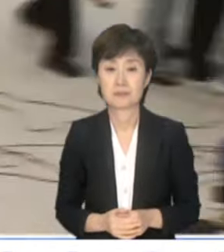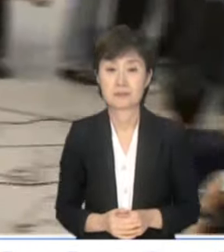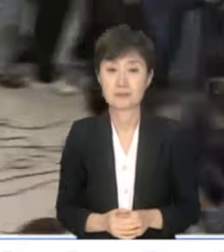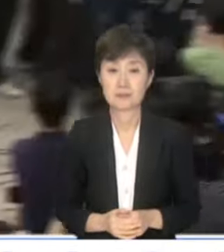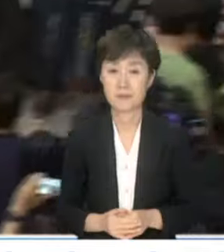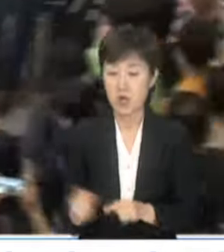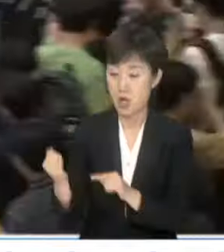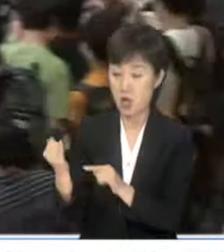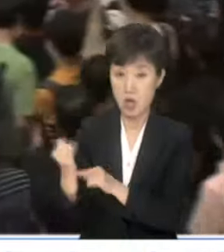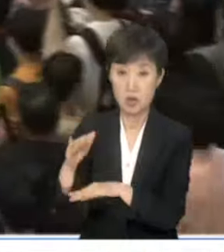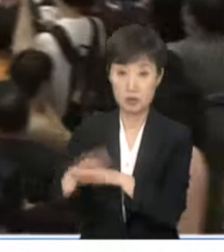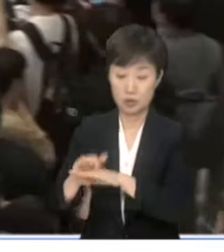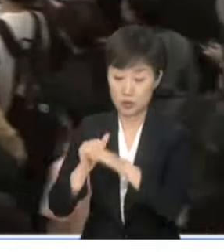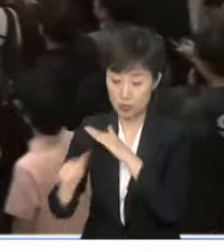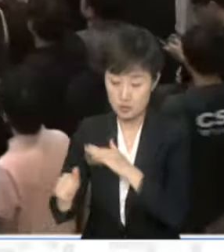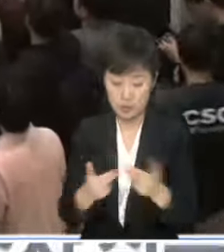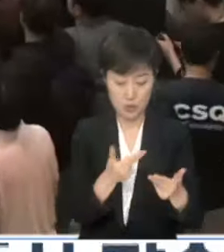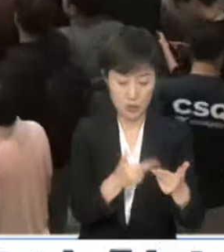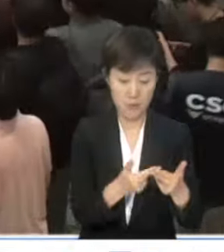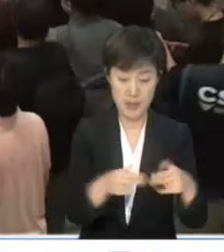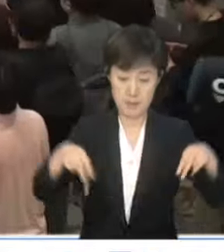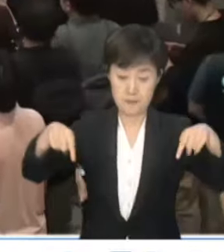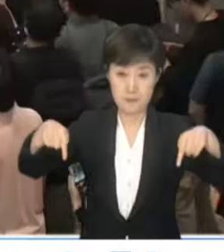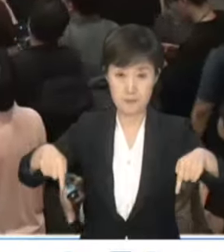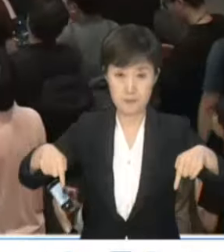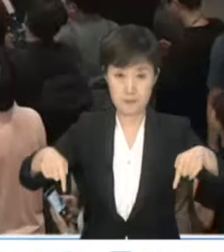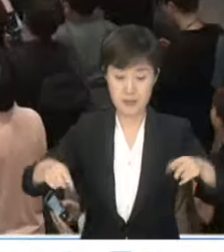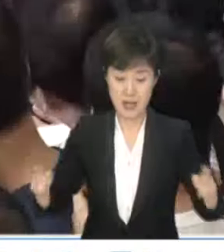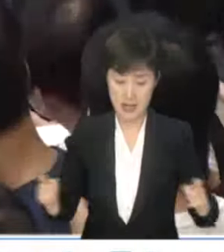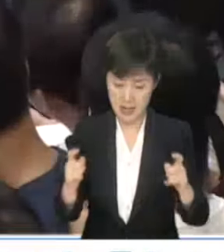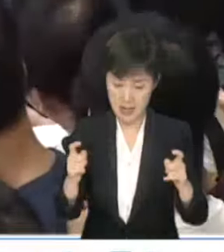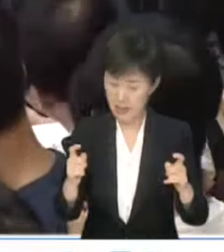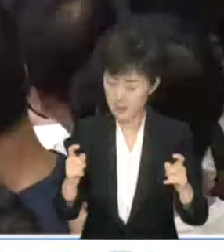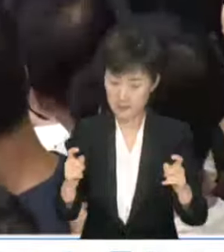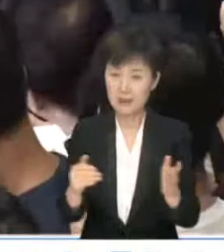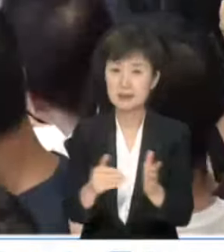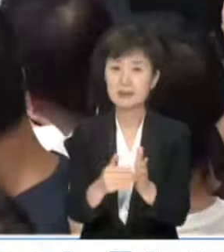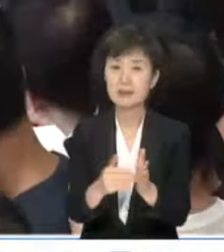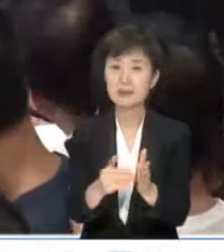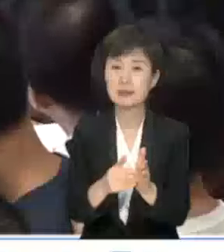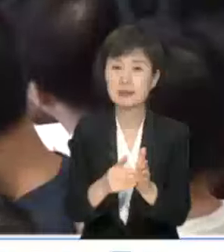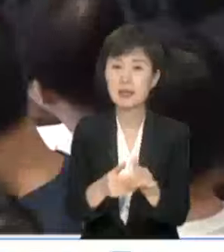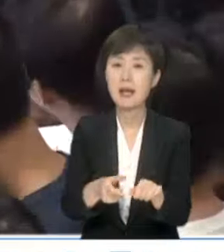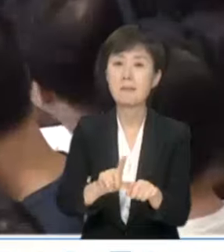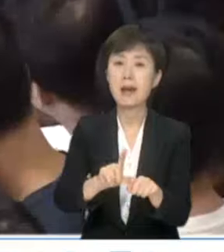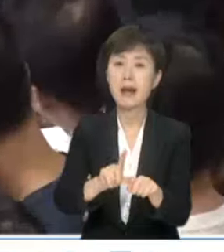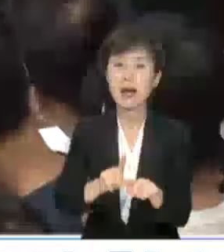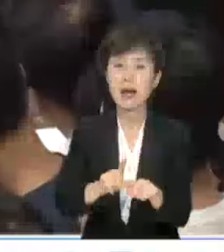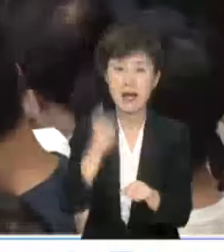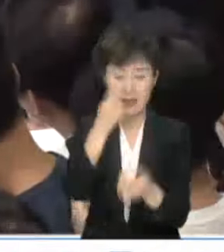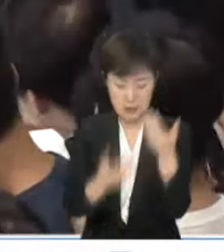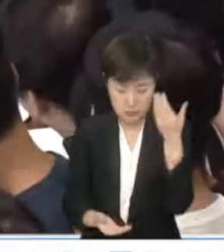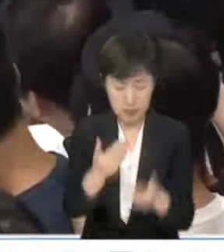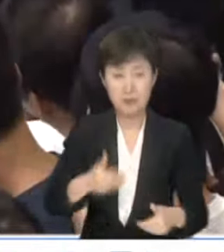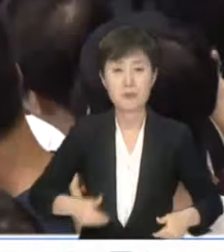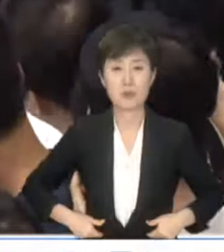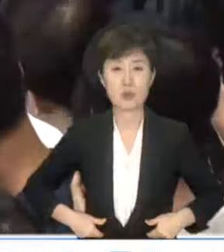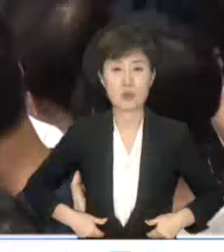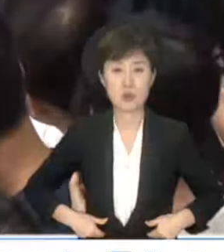협회 간의 어떤 공방전으로 문제를 해결할 수 있는 타이밍은 지난 것 같습니다. 내부 감사에 들어간 것으로 보이고 특히